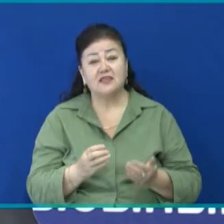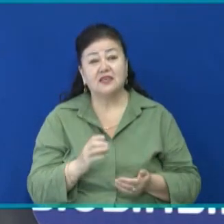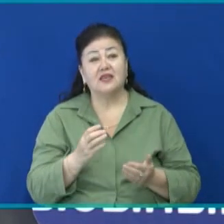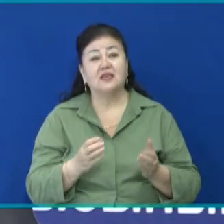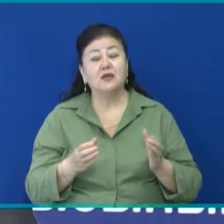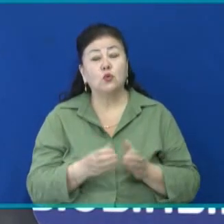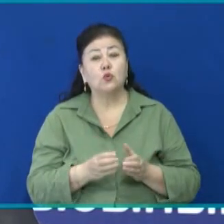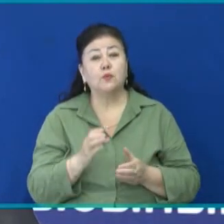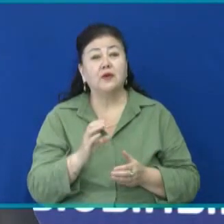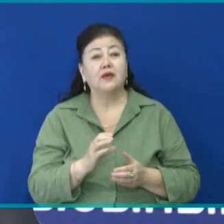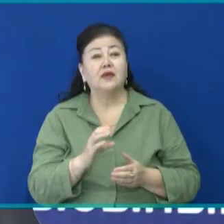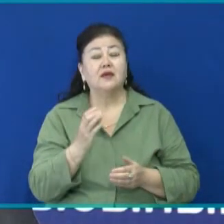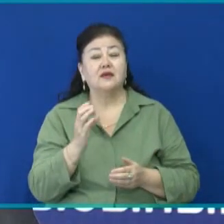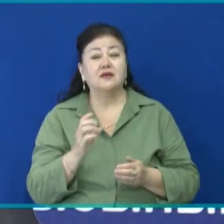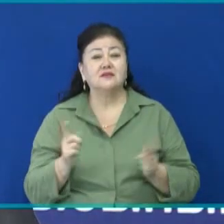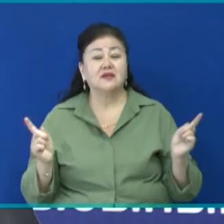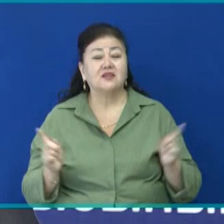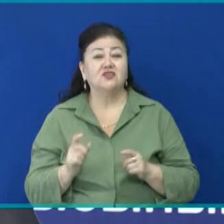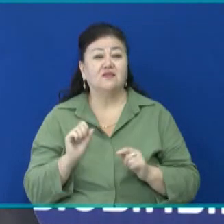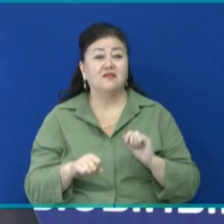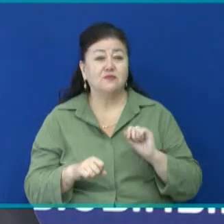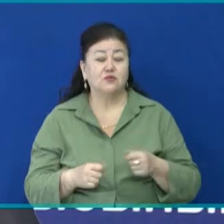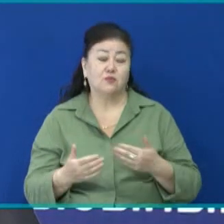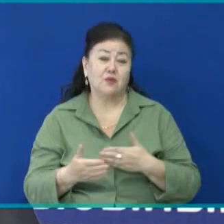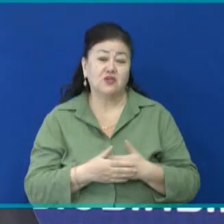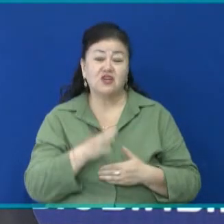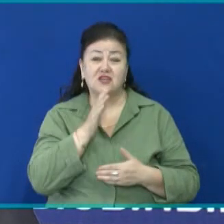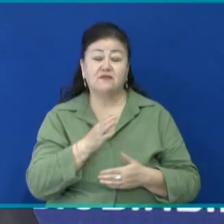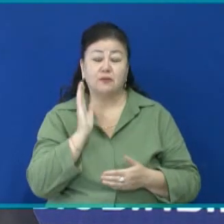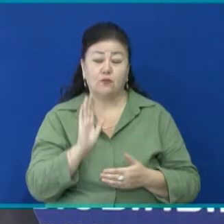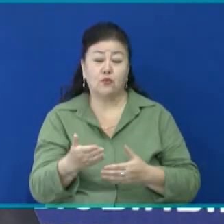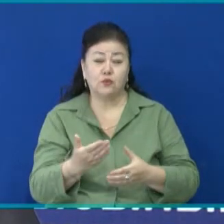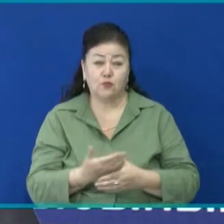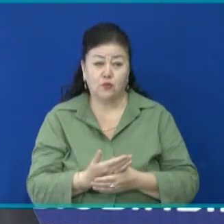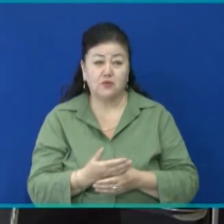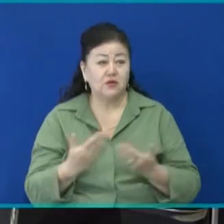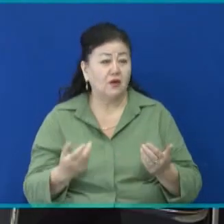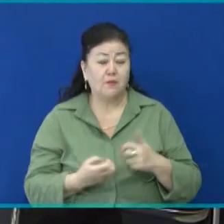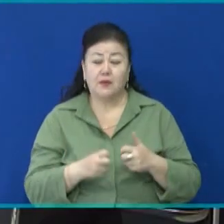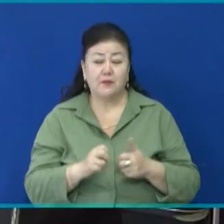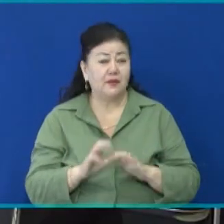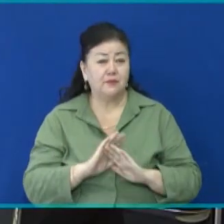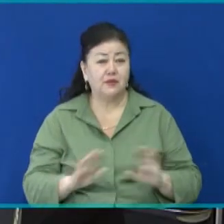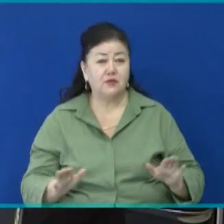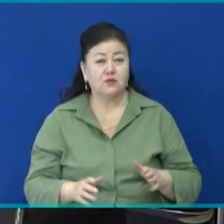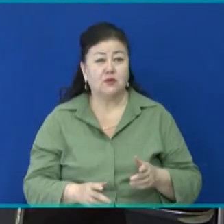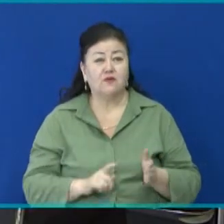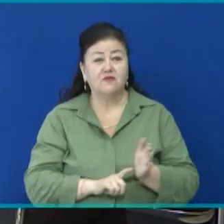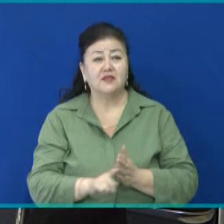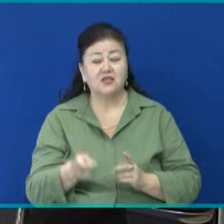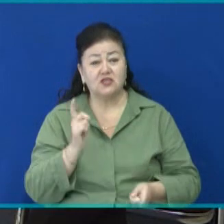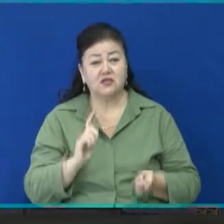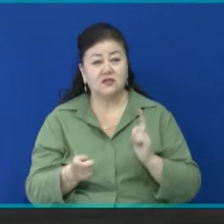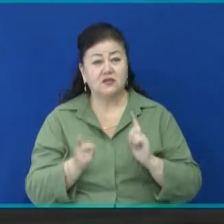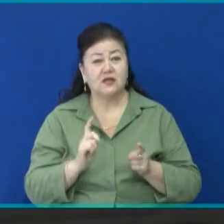азаматтар үшін. Олар бұған дейін де тұрғын үй көмегін алған, алдағы уақытта да көмек көрсетіледі. Ешқандай мәселе жоқ. Брифинг барысында жылу